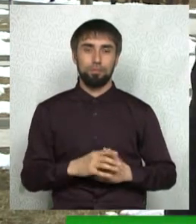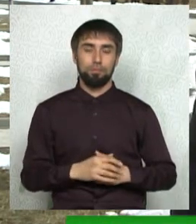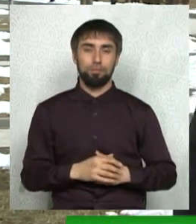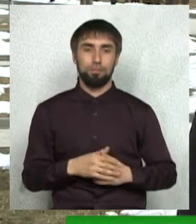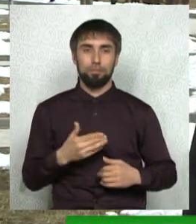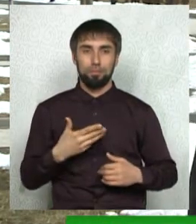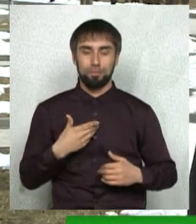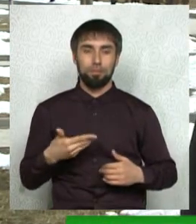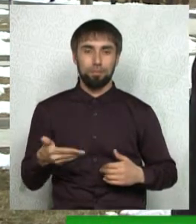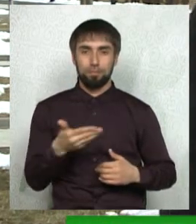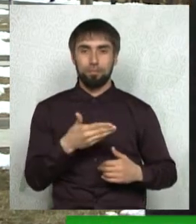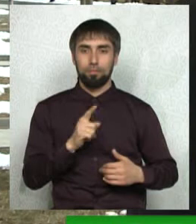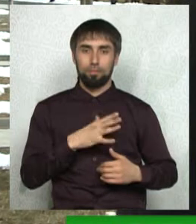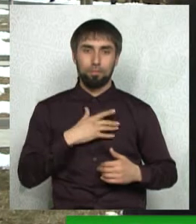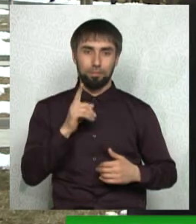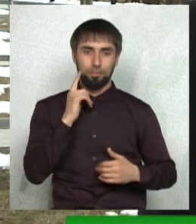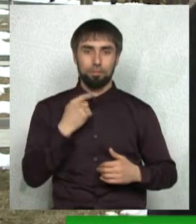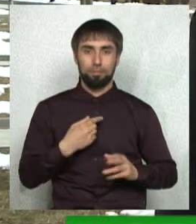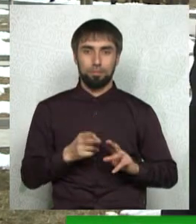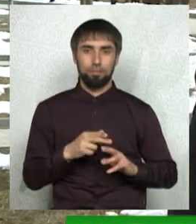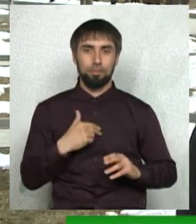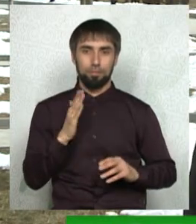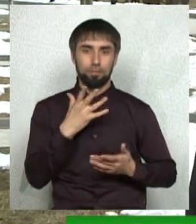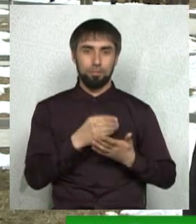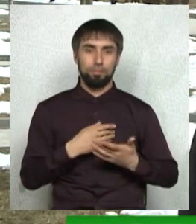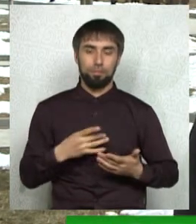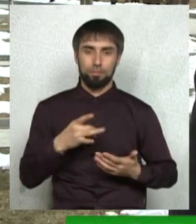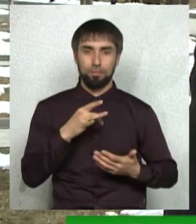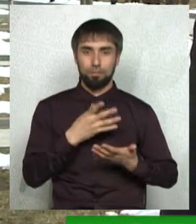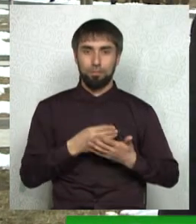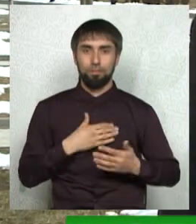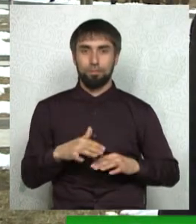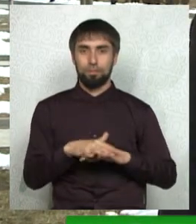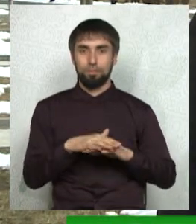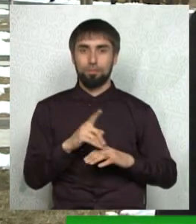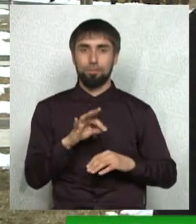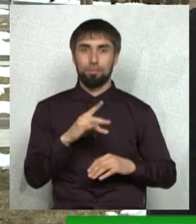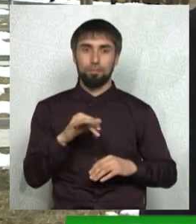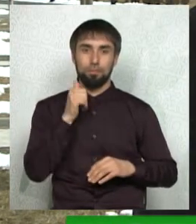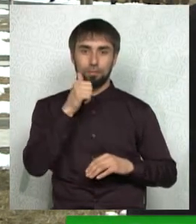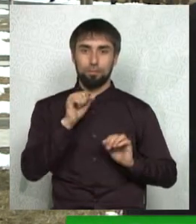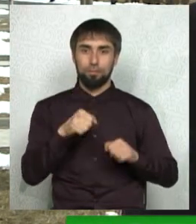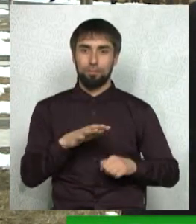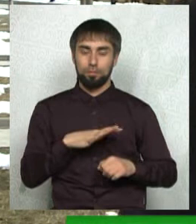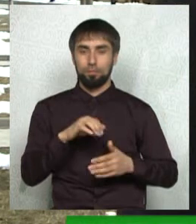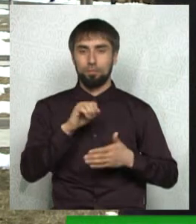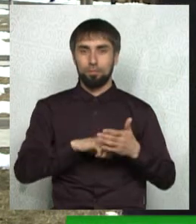все мы, что наша молодежь – это наше будущее, нашей республики, нашего народа, что они завтра могут быть